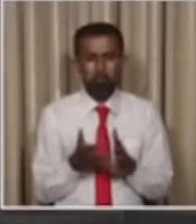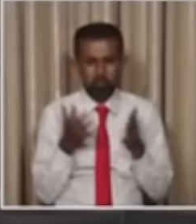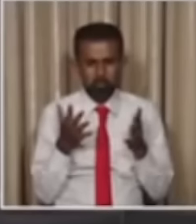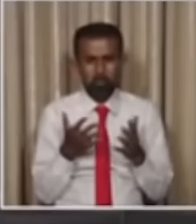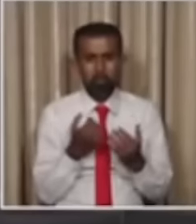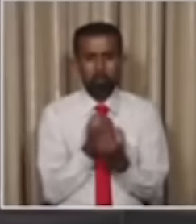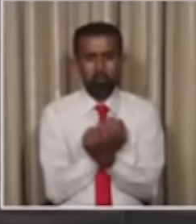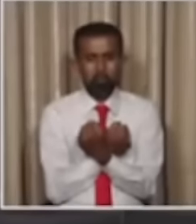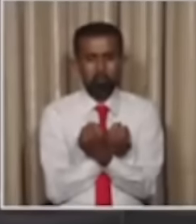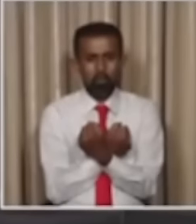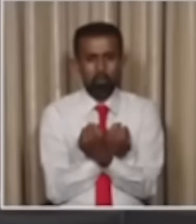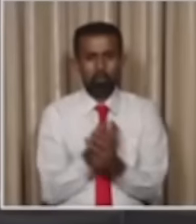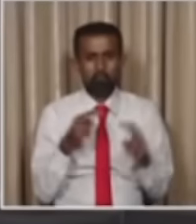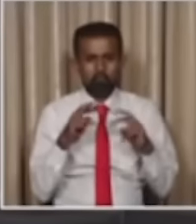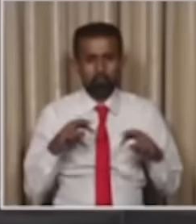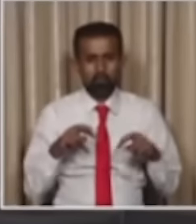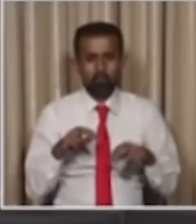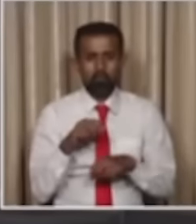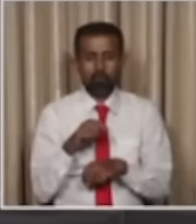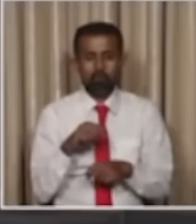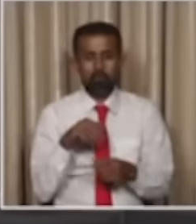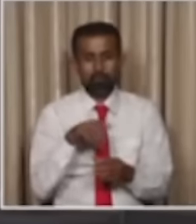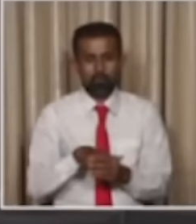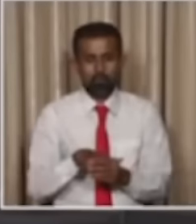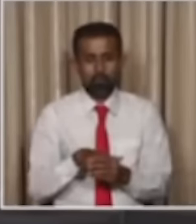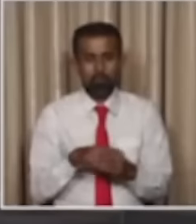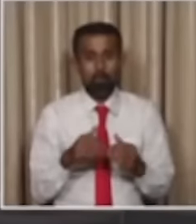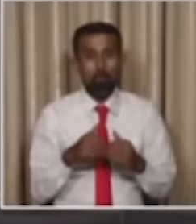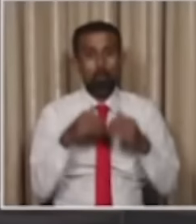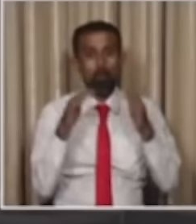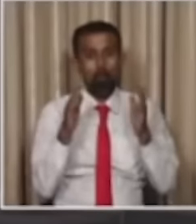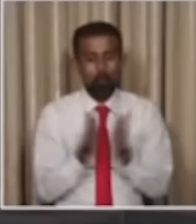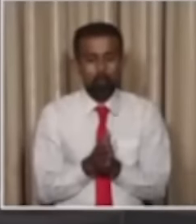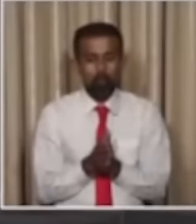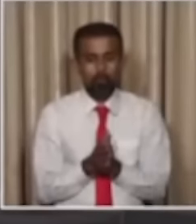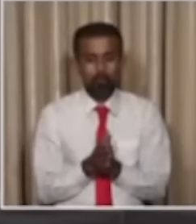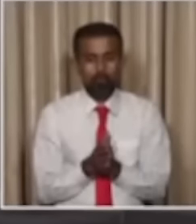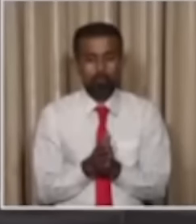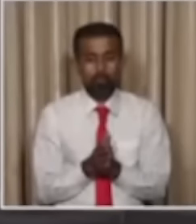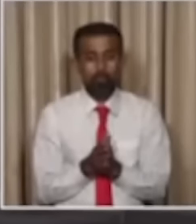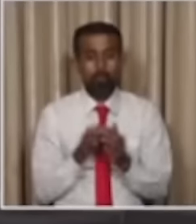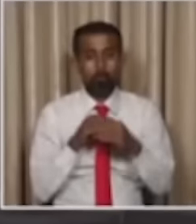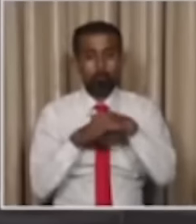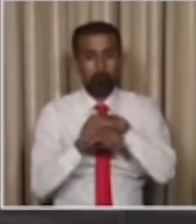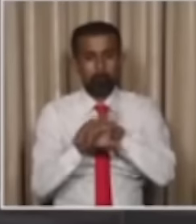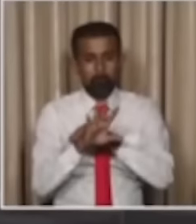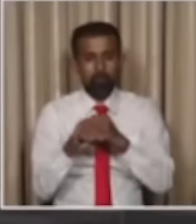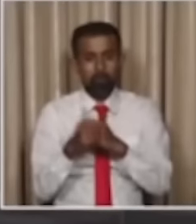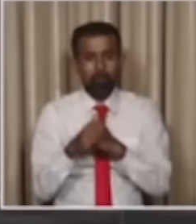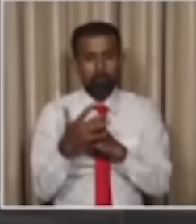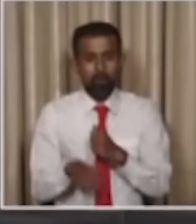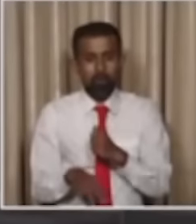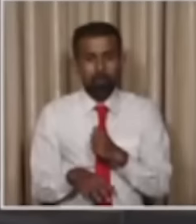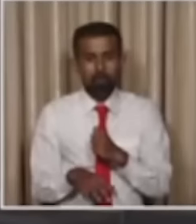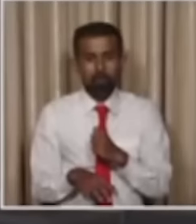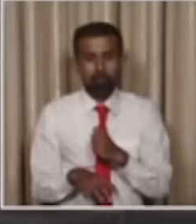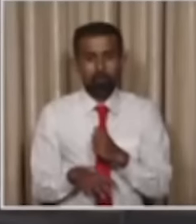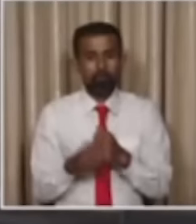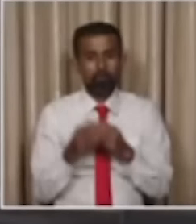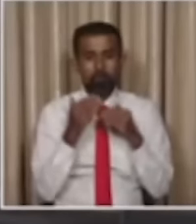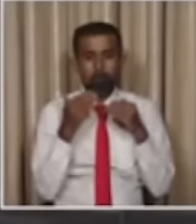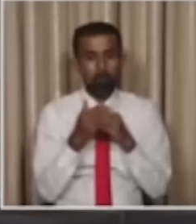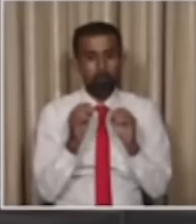පොලිස් විමර්ශනේ. ඒවත් ඔක්කොම මම ප්‍රසන්ටේෂන් එකක් හදලා තියෙනවා. ඒක කිසිම දෙයක් හංගන්න